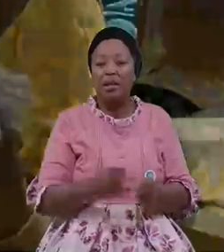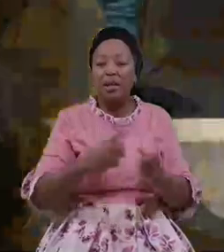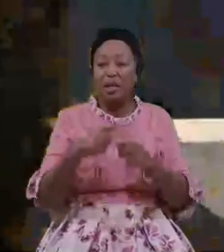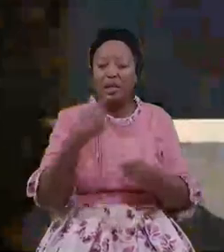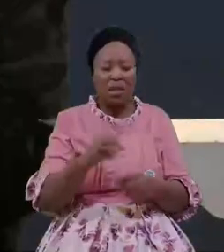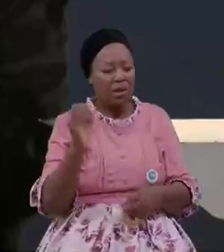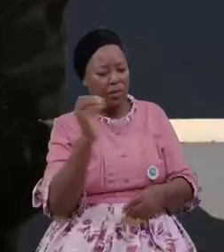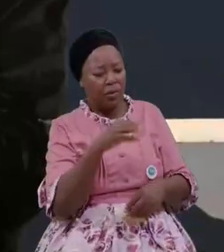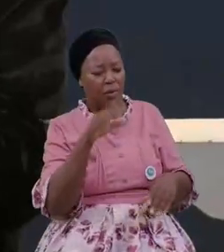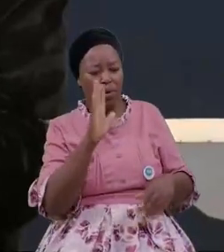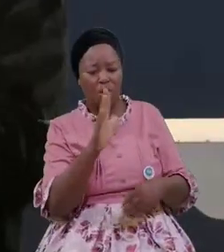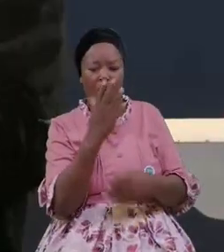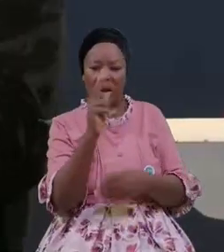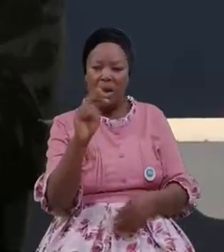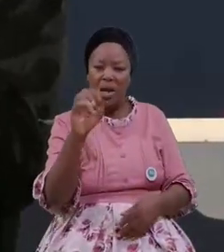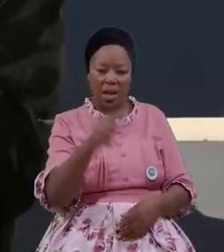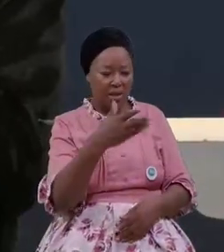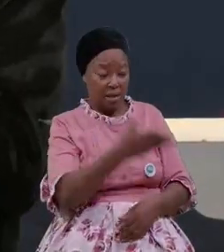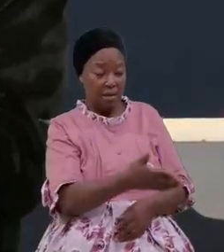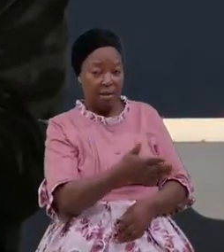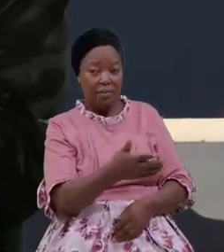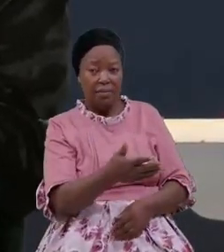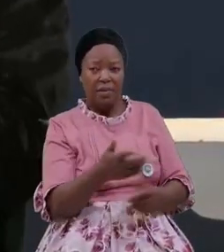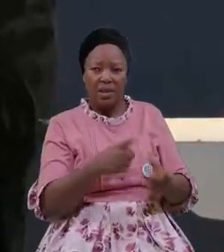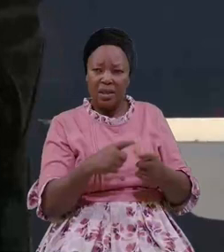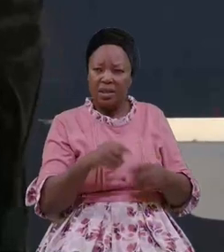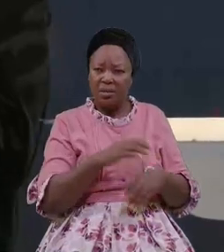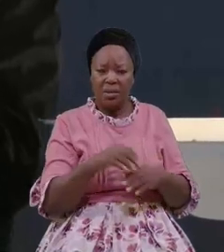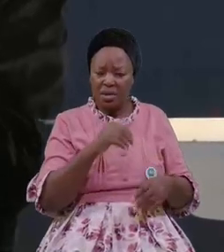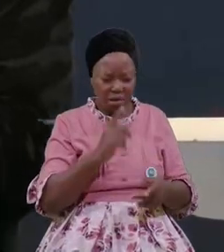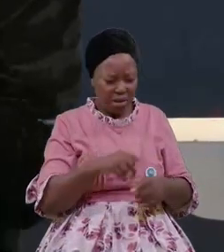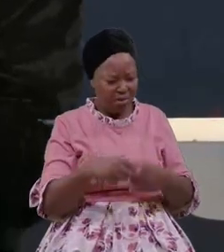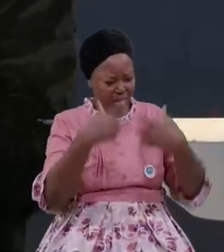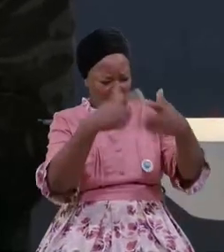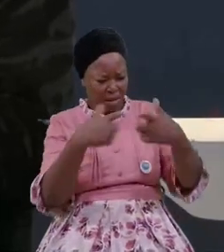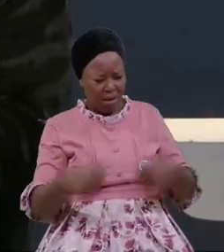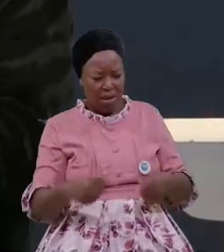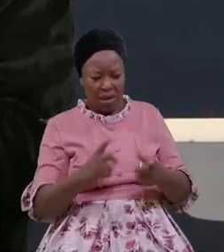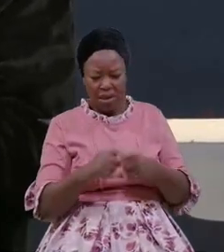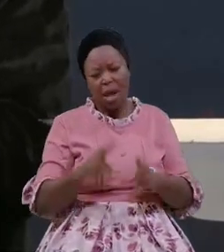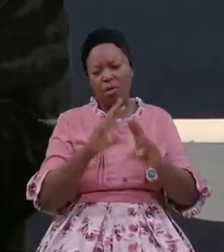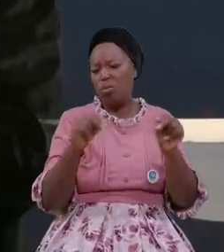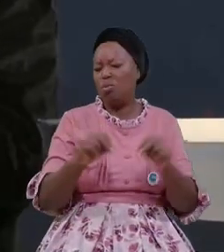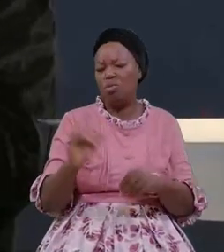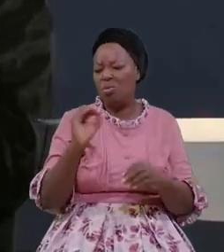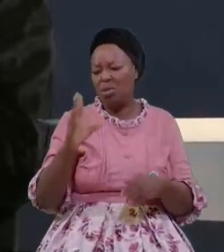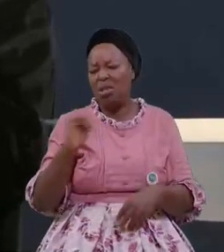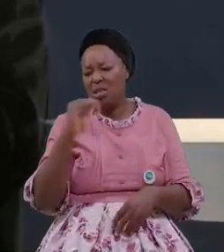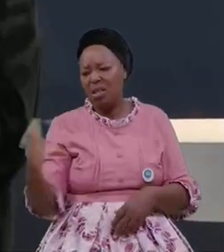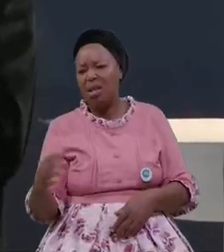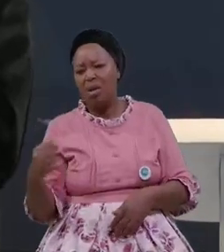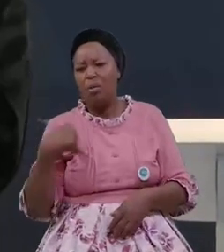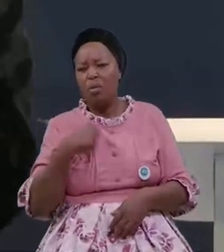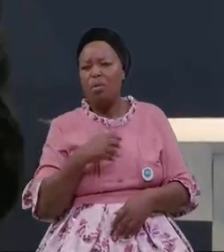il dit jetez vos filets ici et ils n'ont pas argumenté ils n'ont pas dit non il n'y a rien là-bas nous